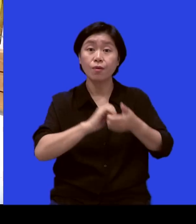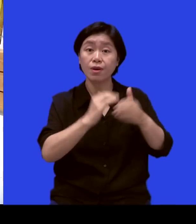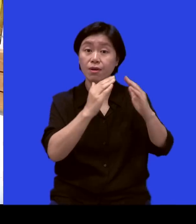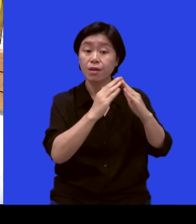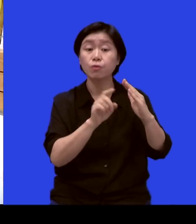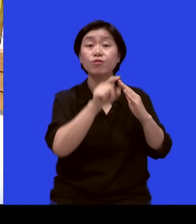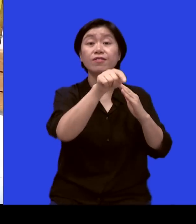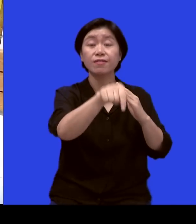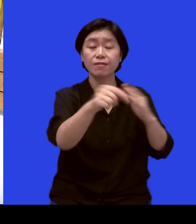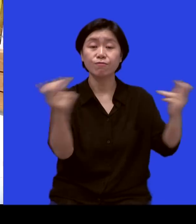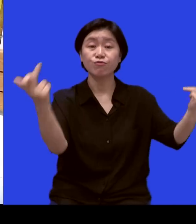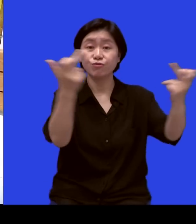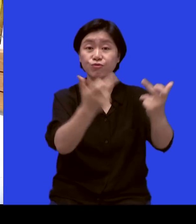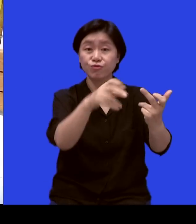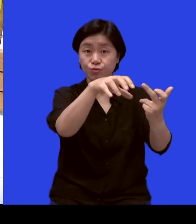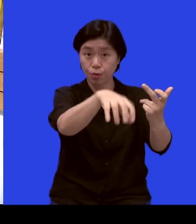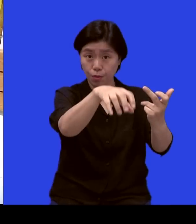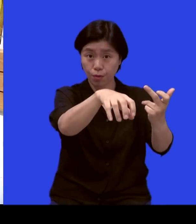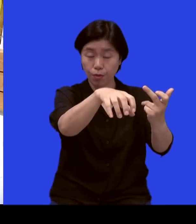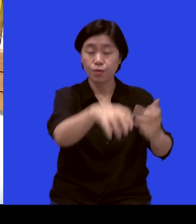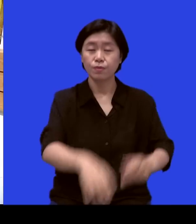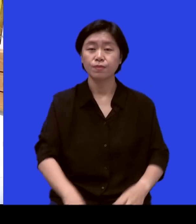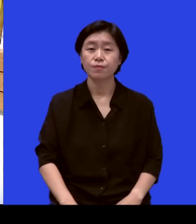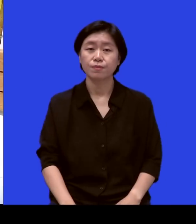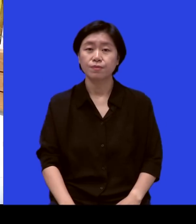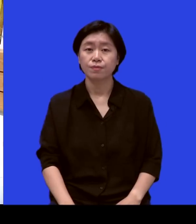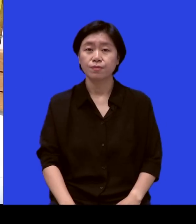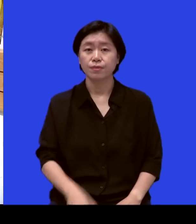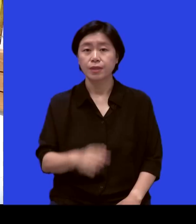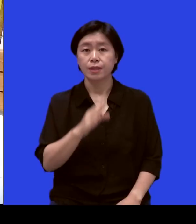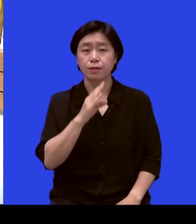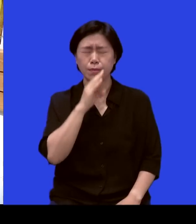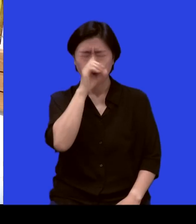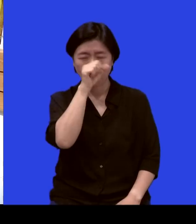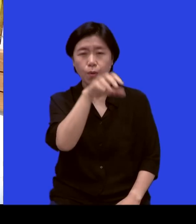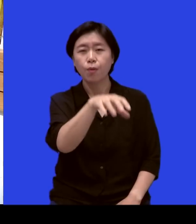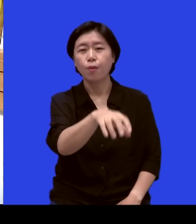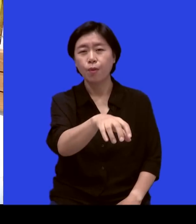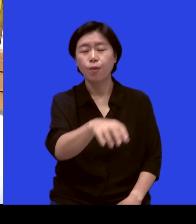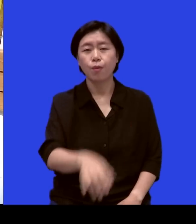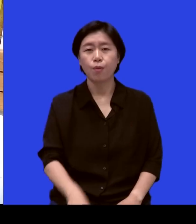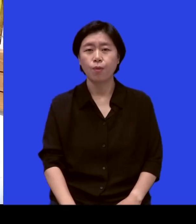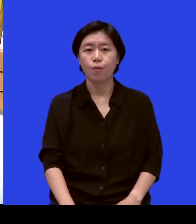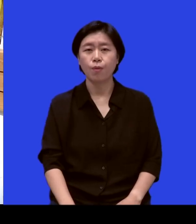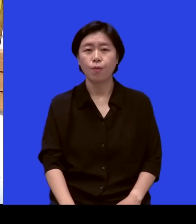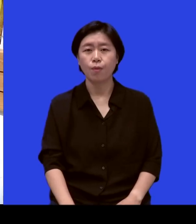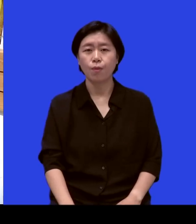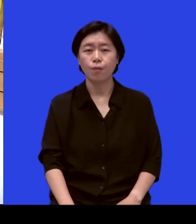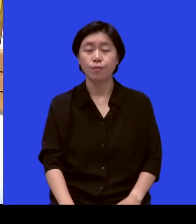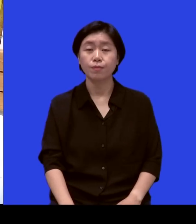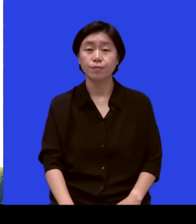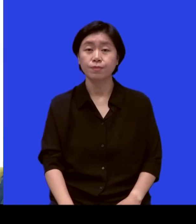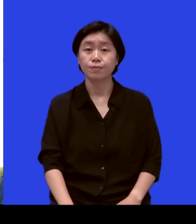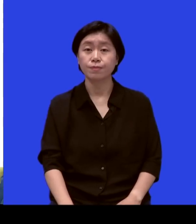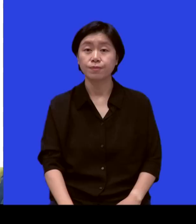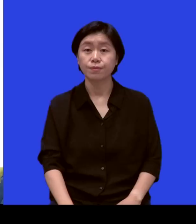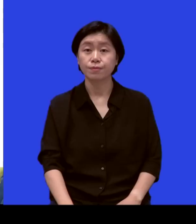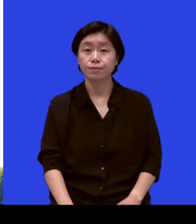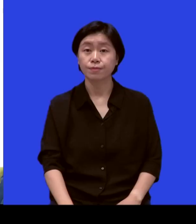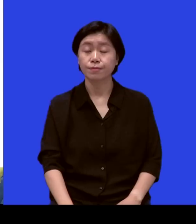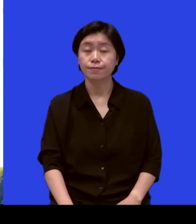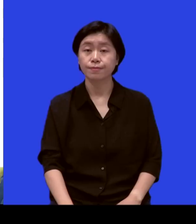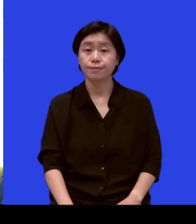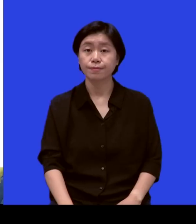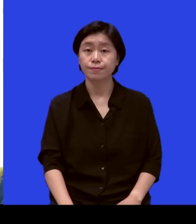북악산 골짜기에 산은 좋겠네요. 아주 정말 좋죠. 거기는 아주 깊은 산골 같아요. 네.